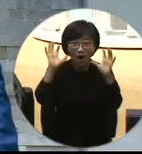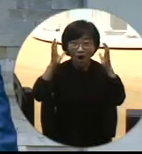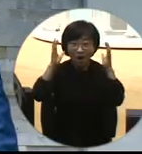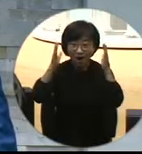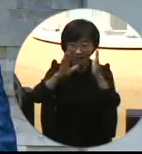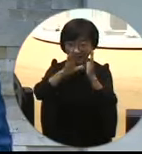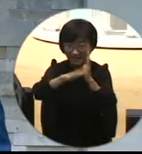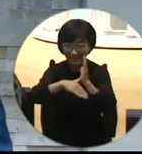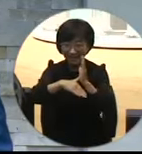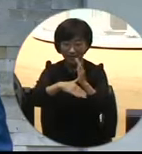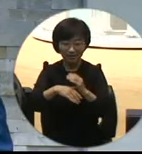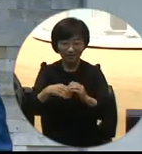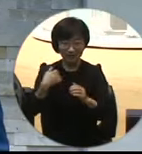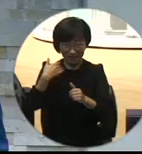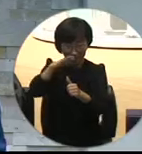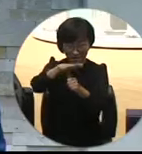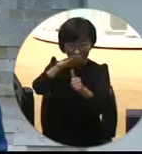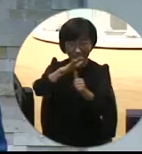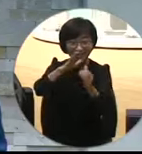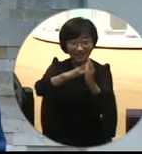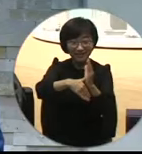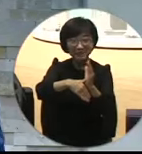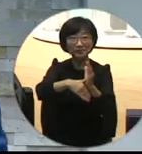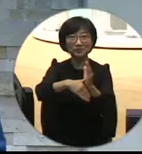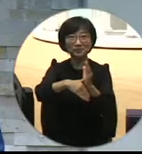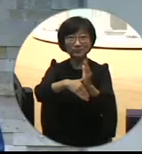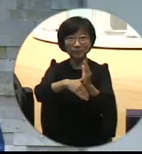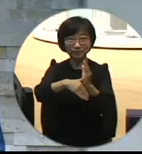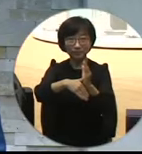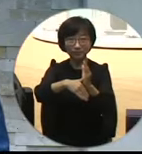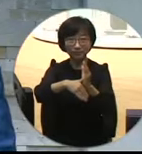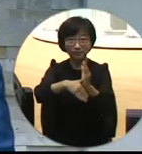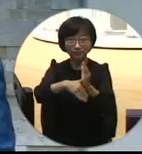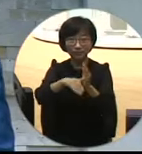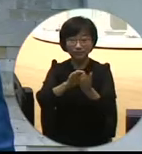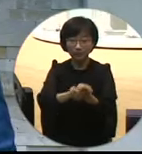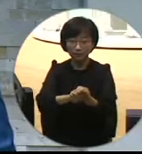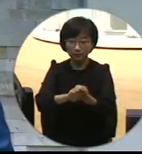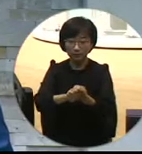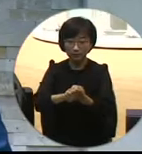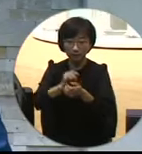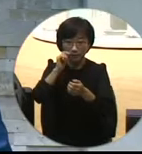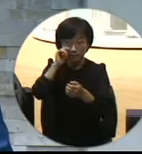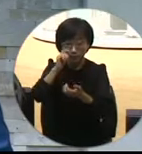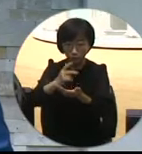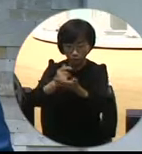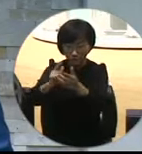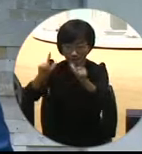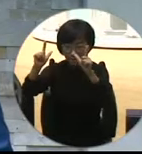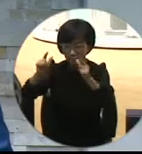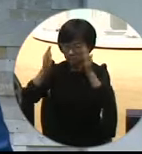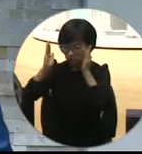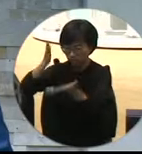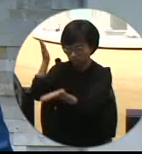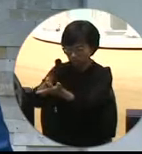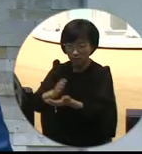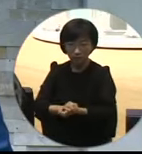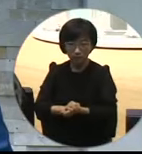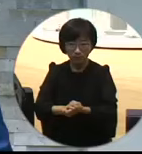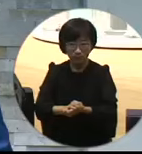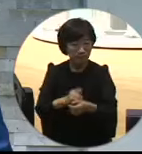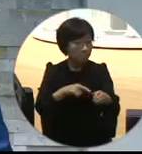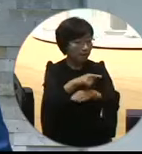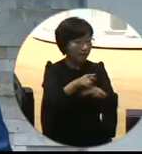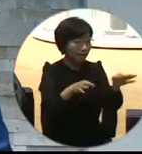이들만 이런 게 우리도 그랬어요. 어릴 때요. 절대로 주일날 공부 못하겠어요. 주일날 사 먹는다.